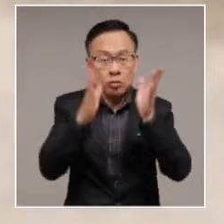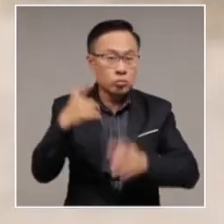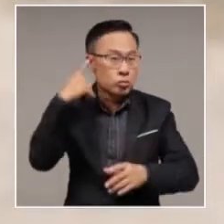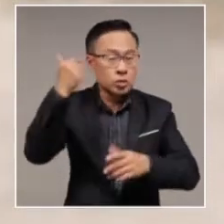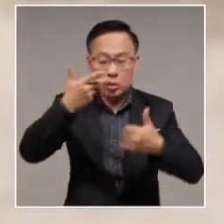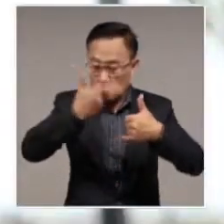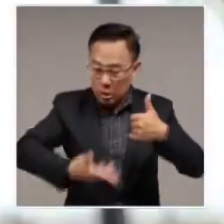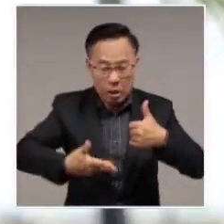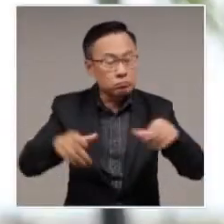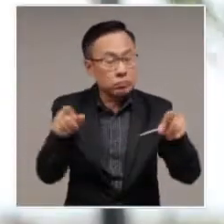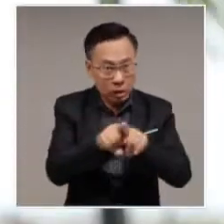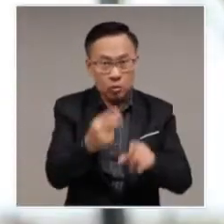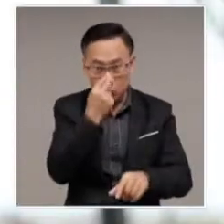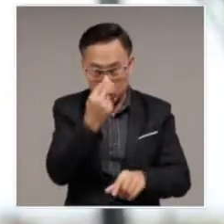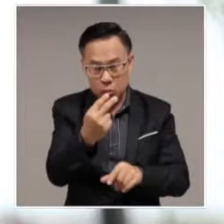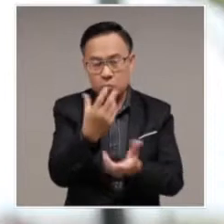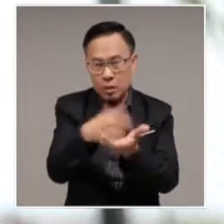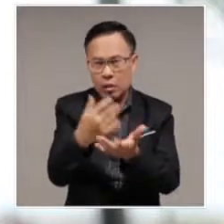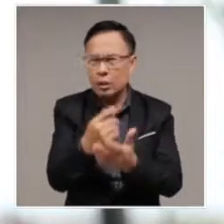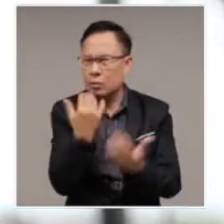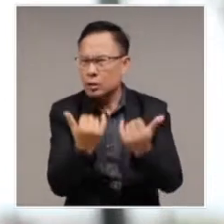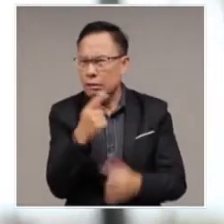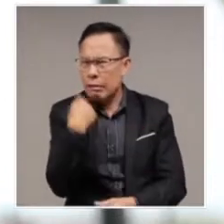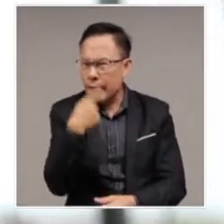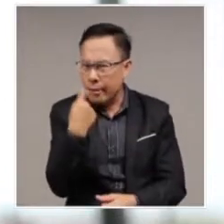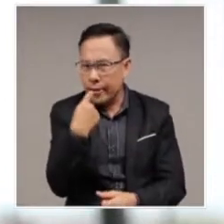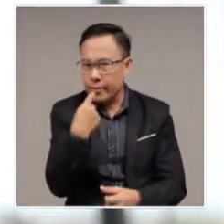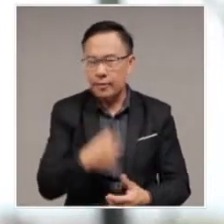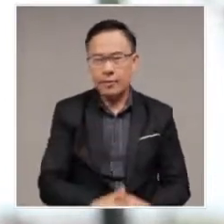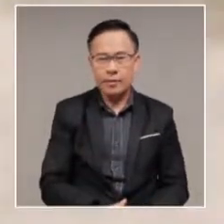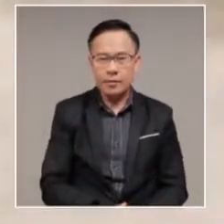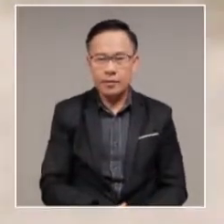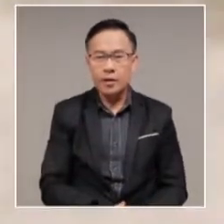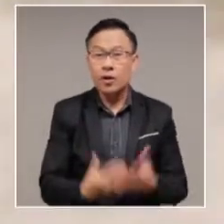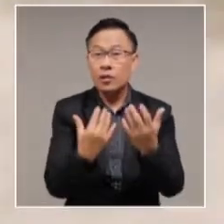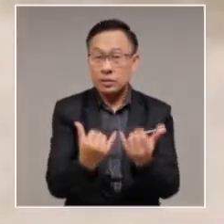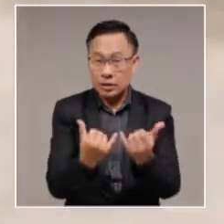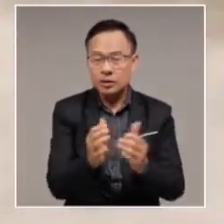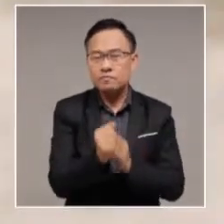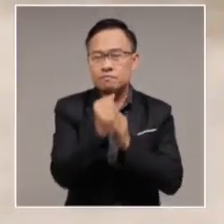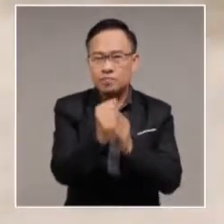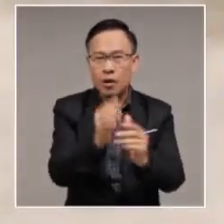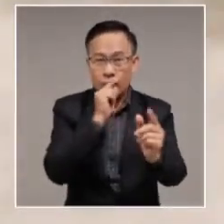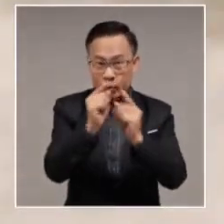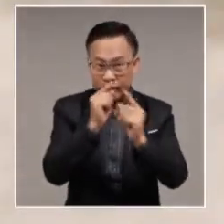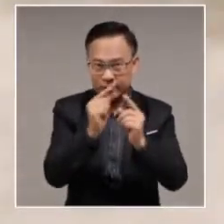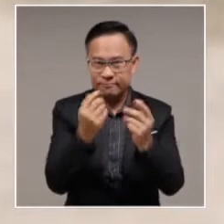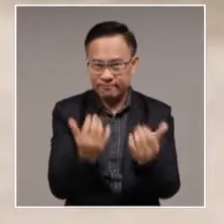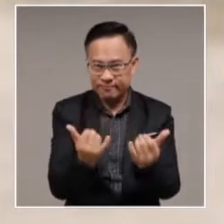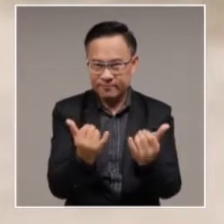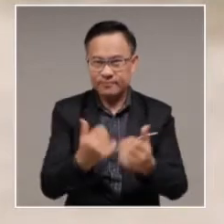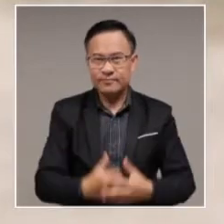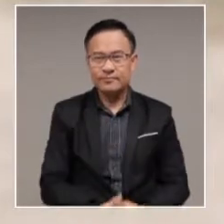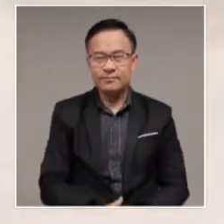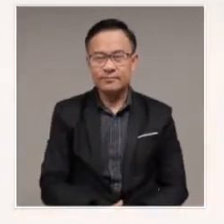ปกติทั่วไปได้ยินแบบนี้กันแล้วคุณผู้ชมก็คงอยากรู้เรื่องราวในชีวิตของเธอกันแล้วใช่ไหมคะดังนั้นมาจะพาคุณผู้ชมไปพูดคุยกับเธอคนนี้